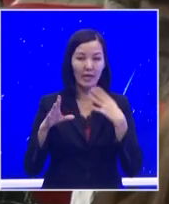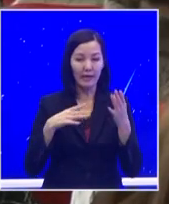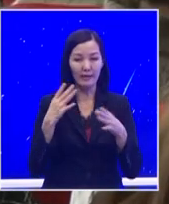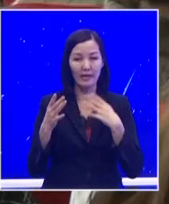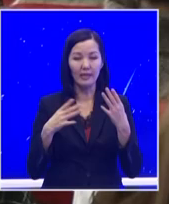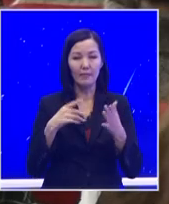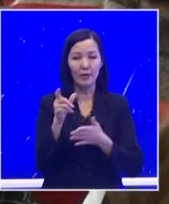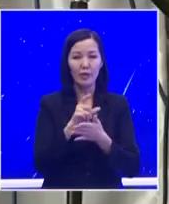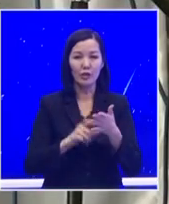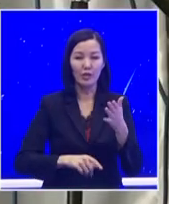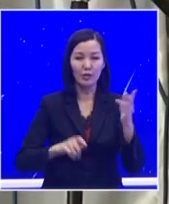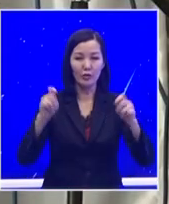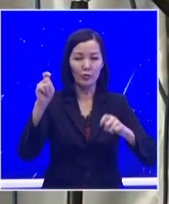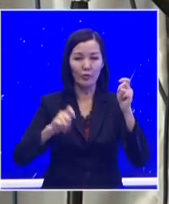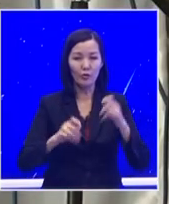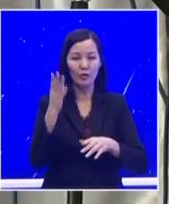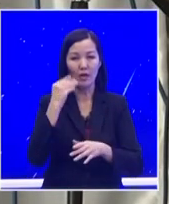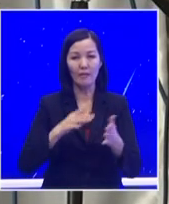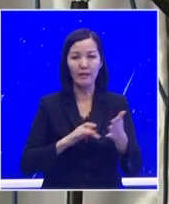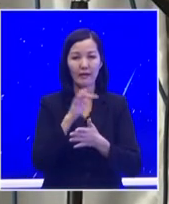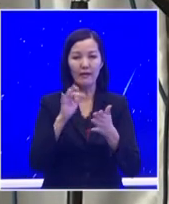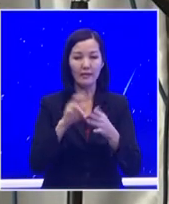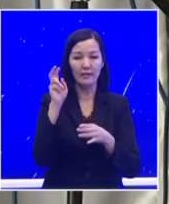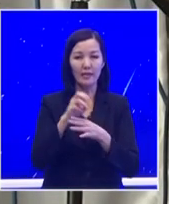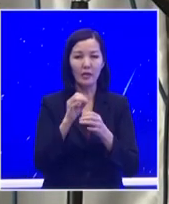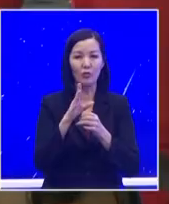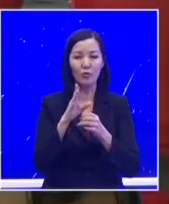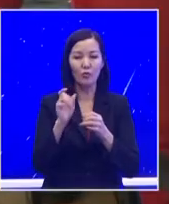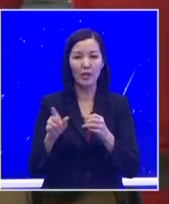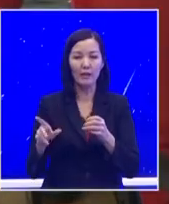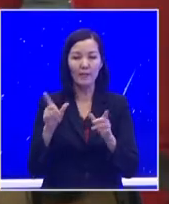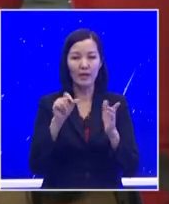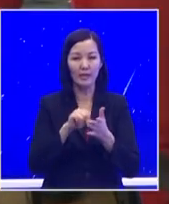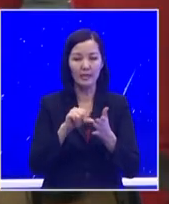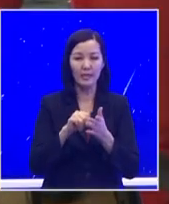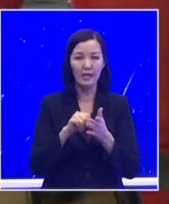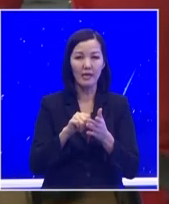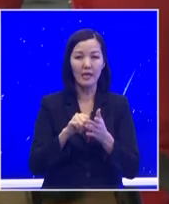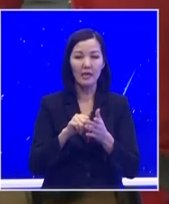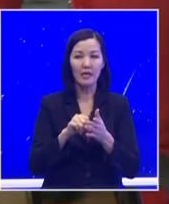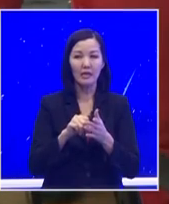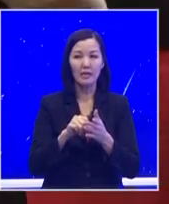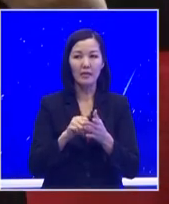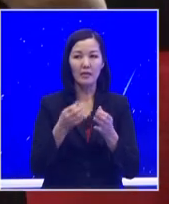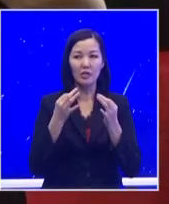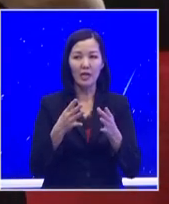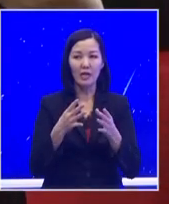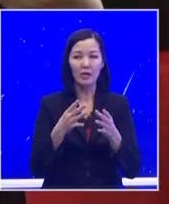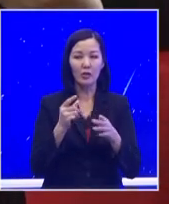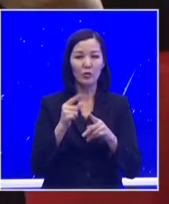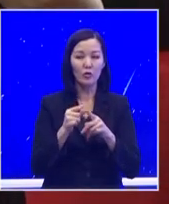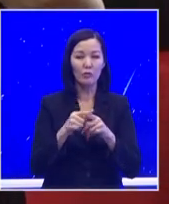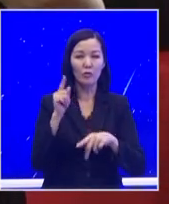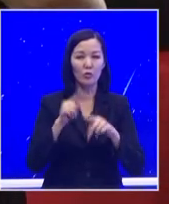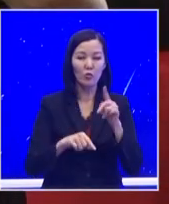додасында өңірдің түкпір-түкпірінен және Алматы қаласынан келген 14 айтыскер қатысты. Айтқандары құрғылжақ, бос сөз емес. Туған жер,